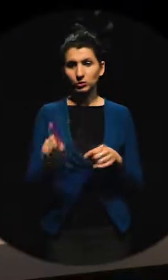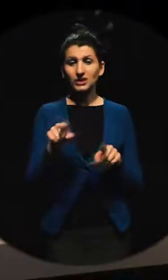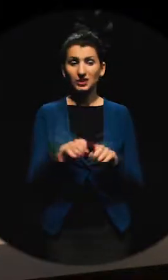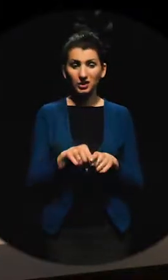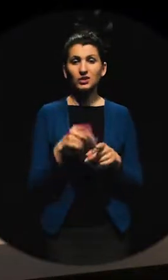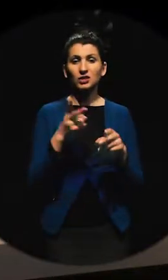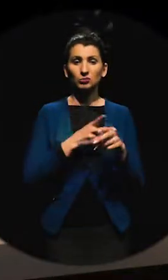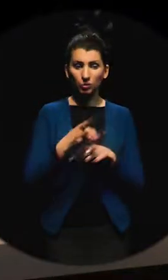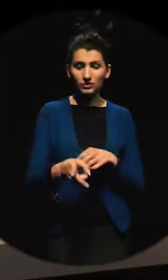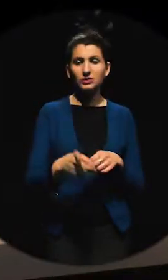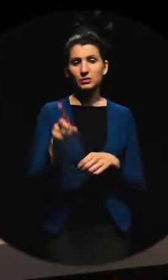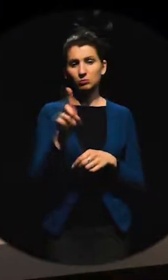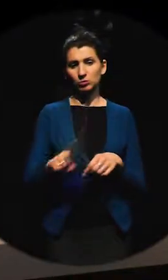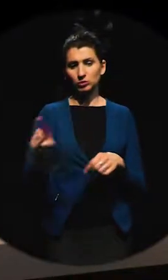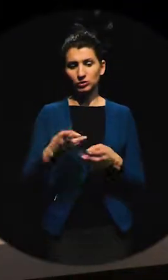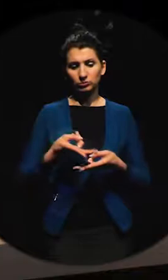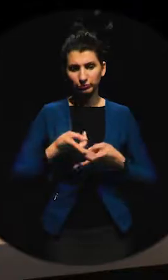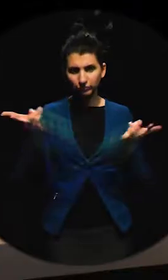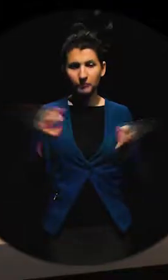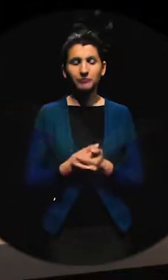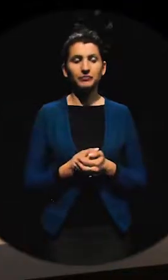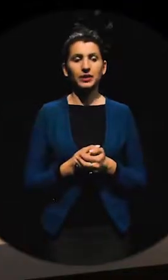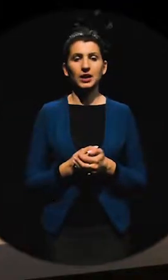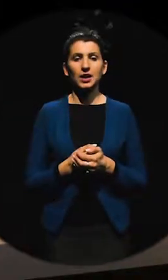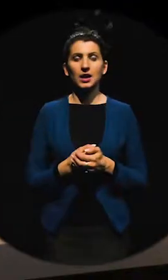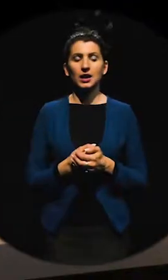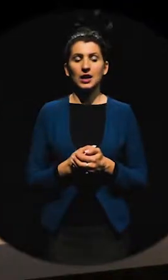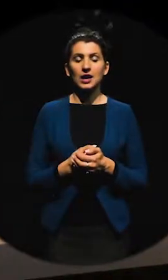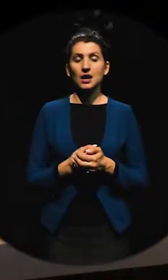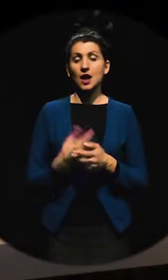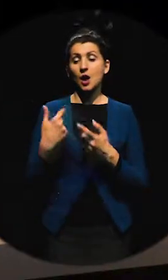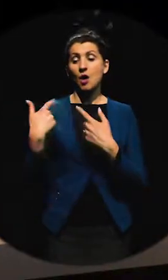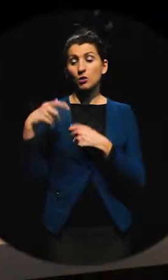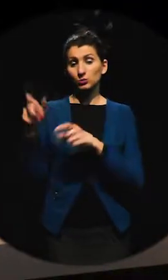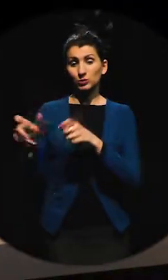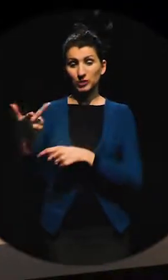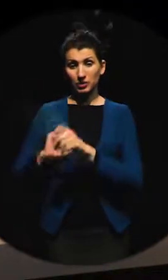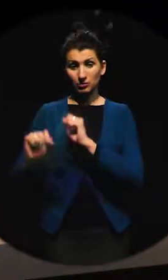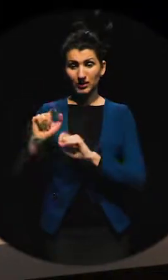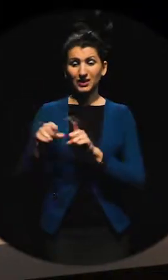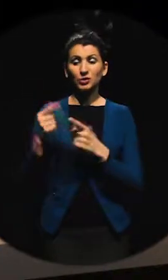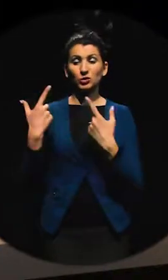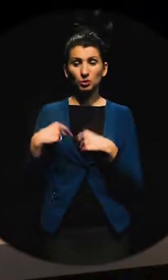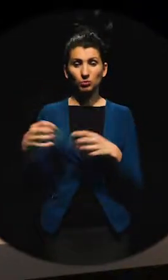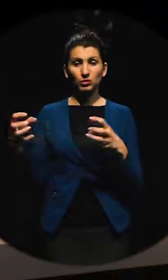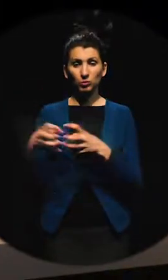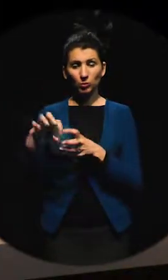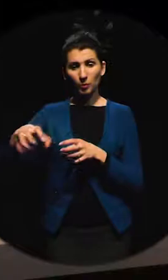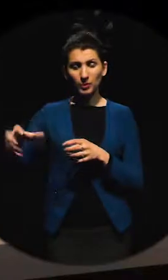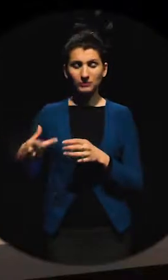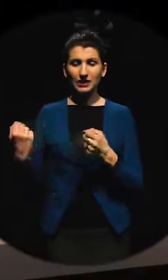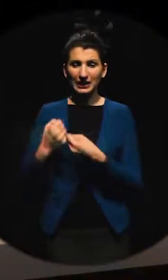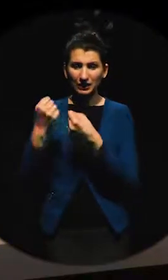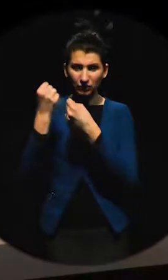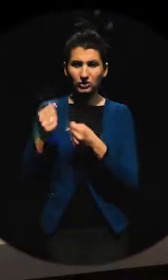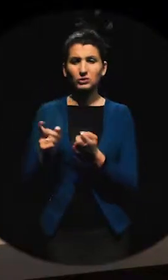do przestrzeni publicznych. Natomiast w ocenie osób z niepełnosprawnościami i aktywistów, którzy już wtedy się